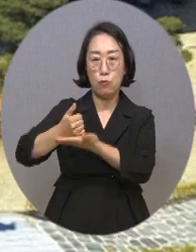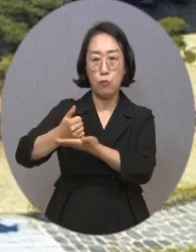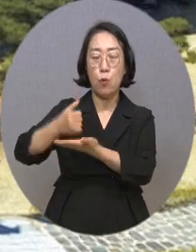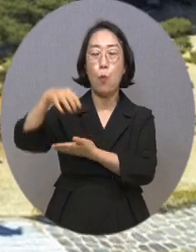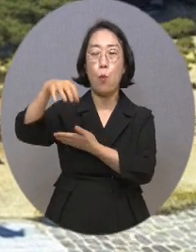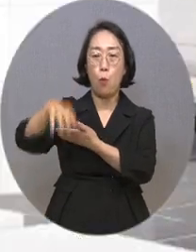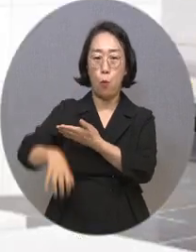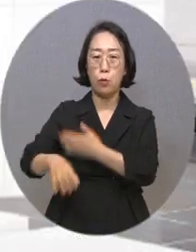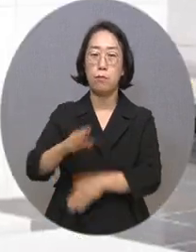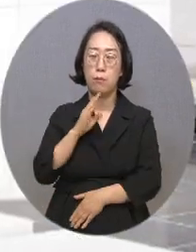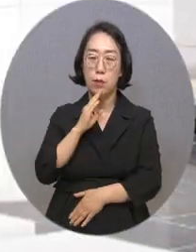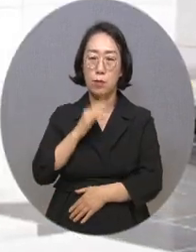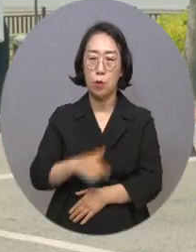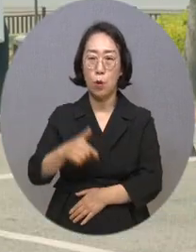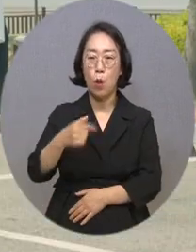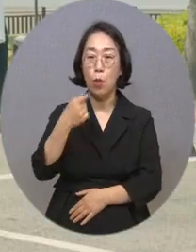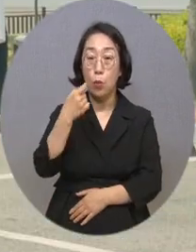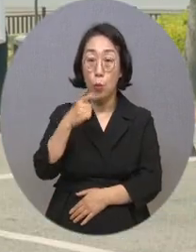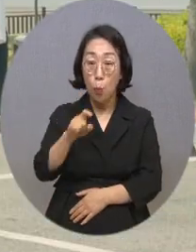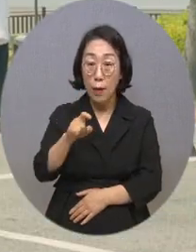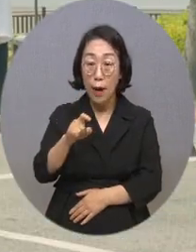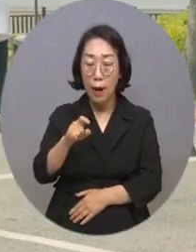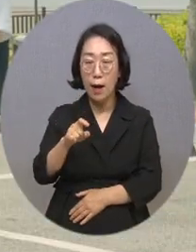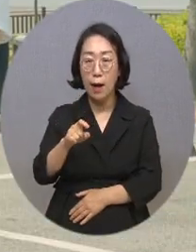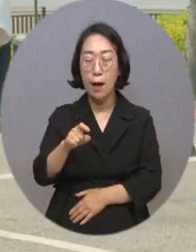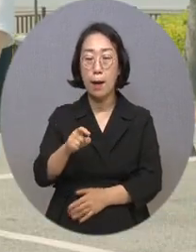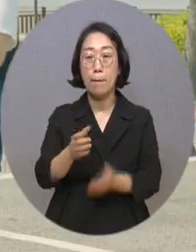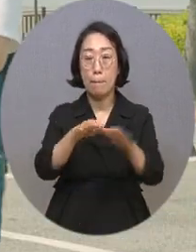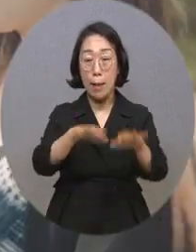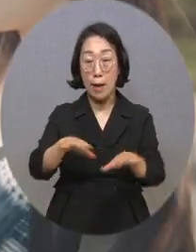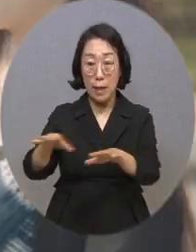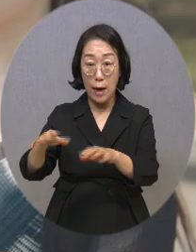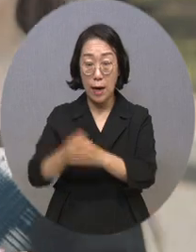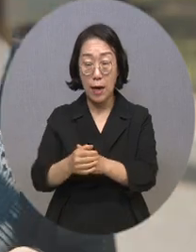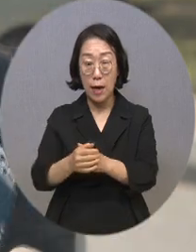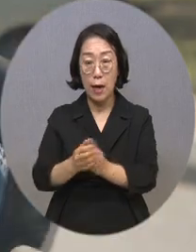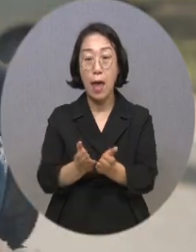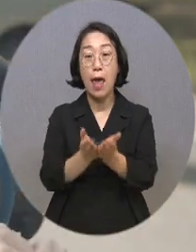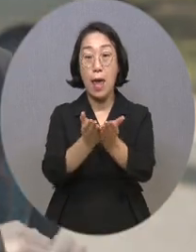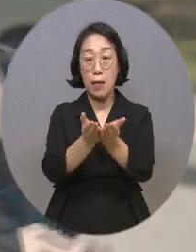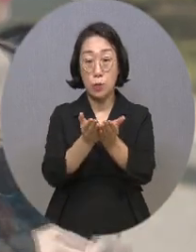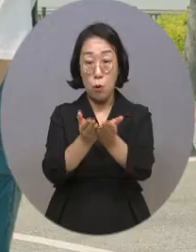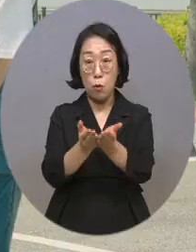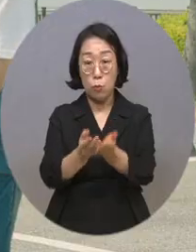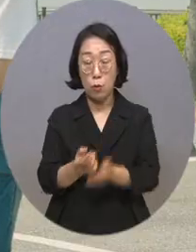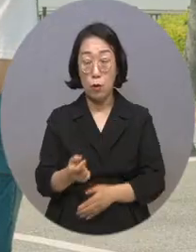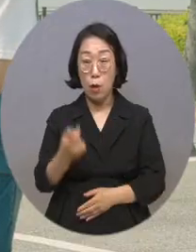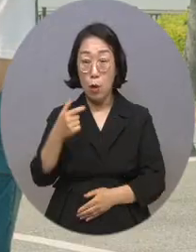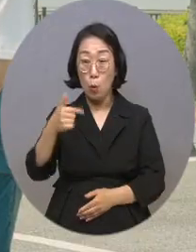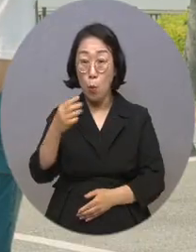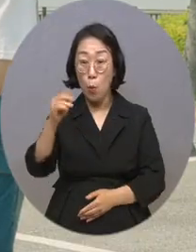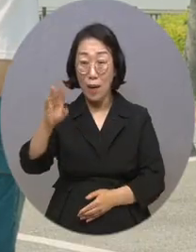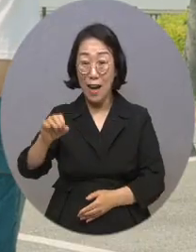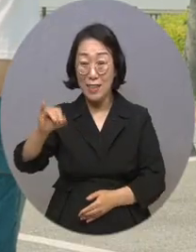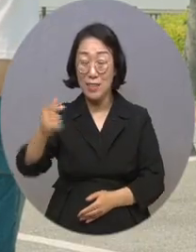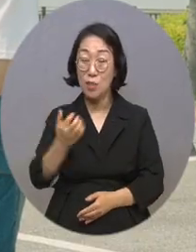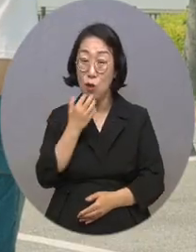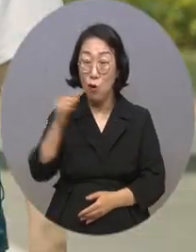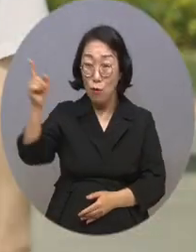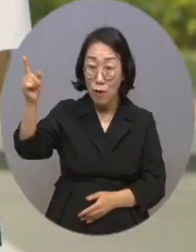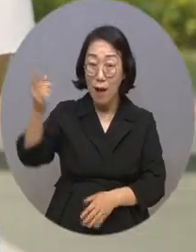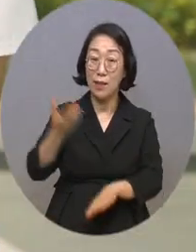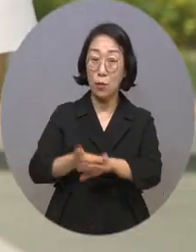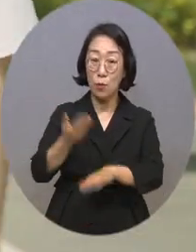그곳. 여기가 노량해전, 노량대처. 노량대전이 노량진에서 있었던 게 아니었군요. 거기 이제 공부하는 곳이고.